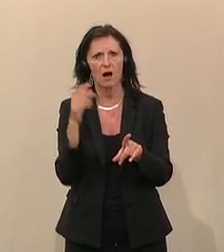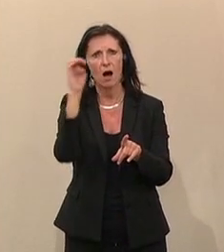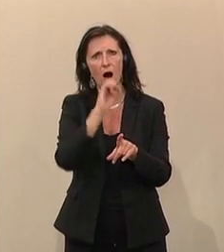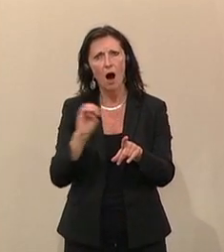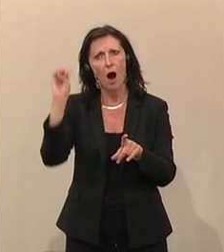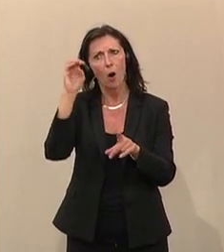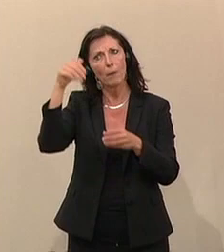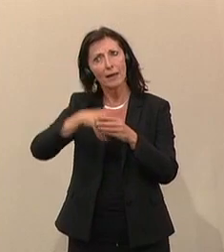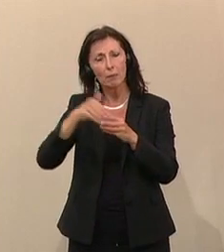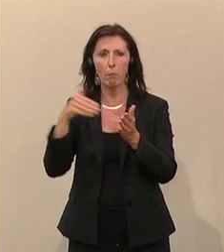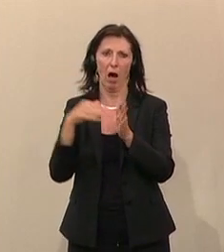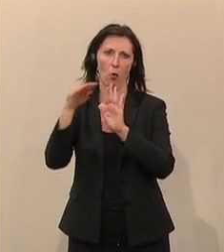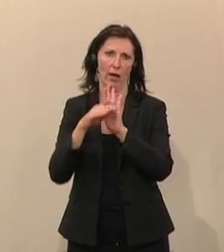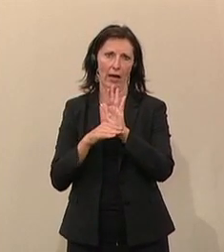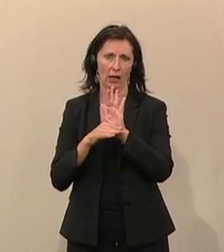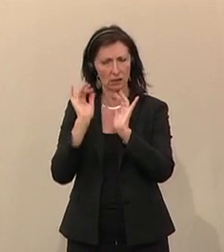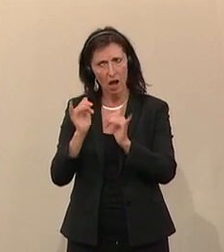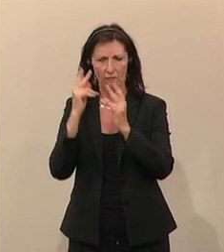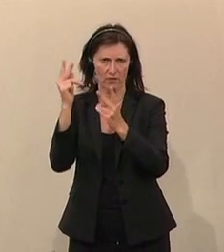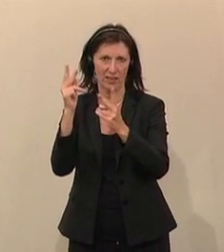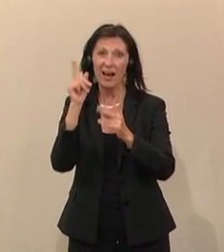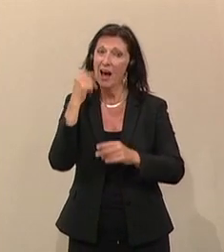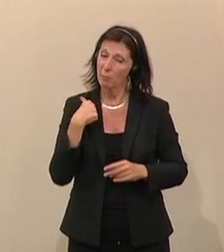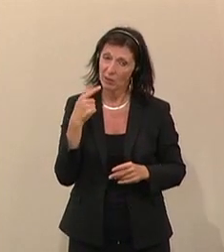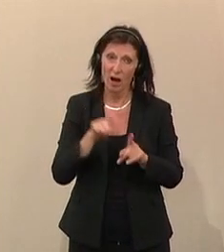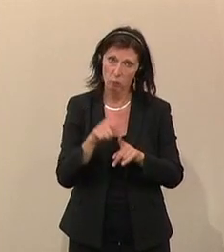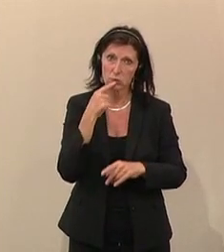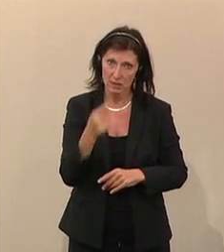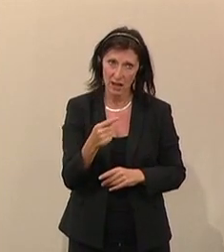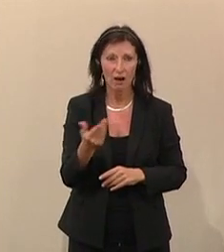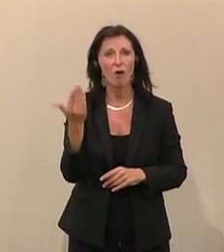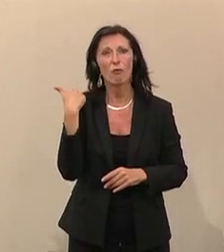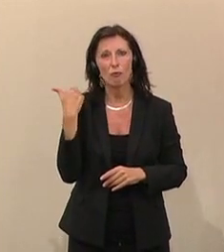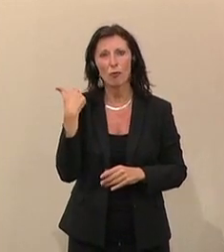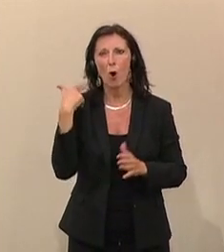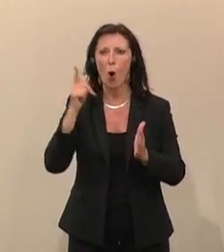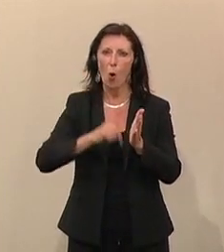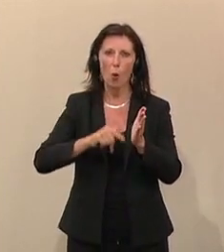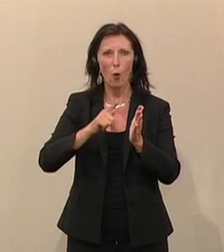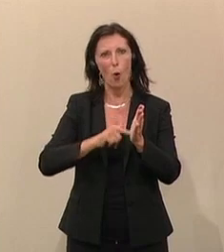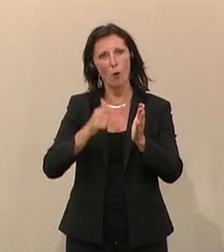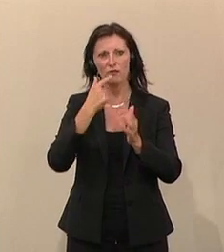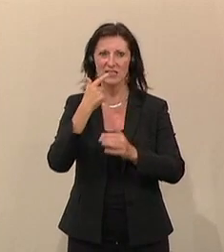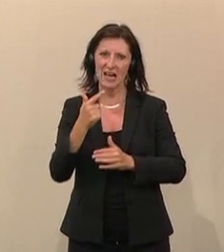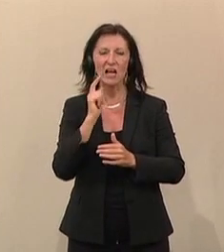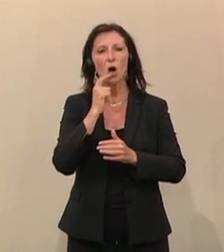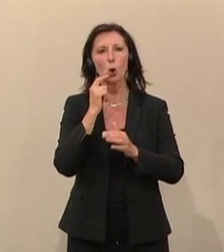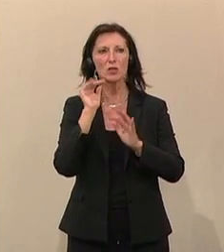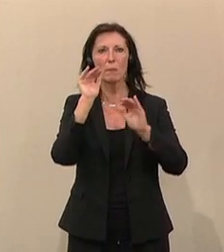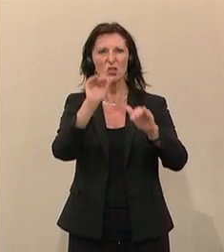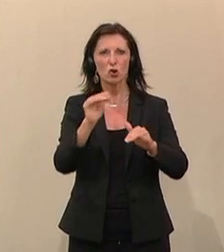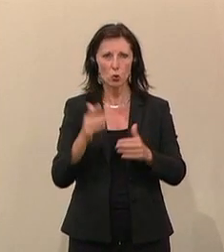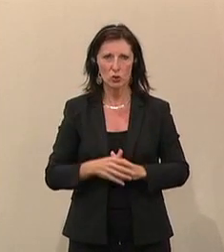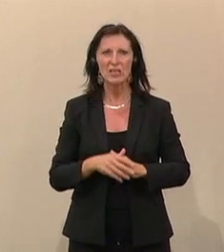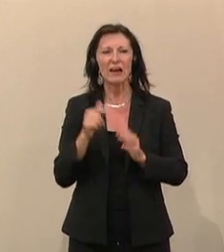regeln zu haben ich sage aber auch dass in der vergangenheit viel zu oft unter dem titel konsumentenschutz regeln von brüssel